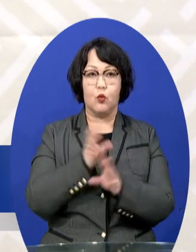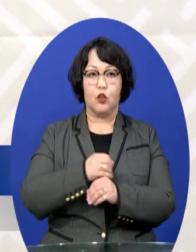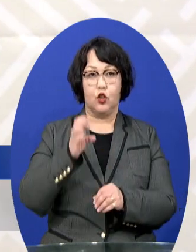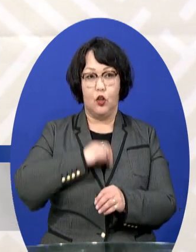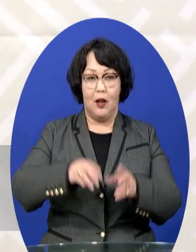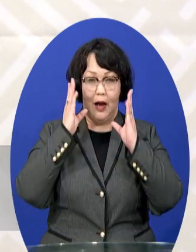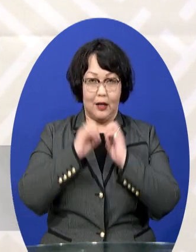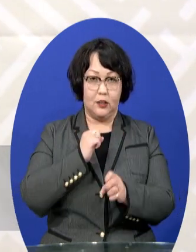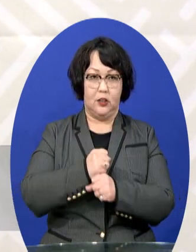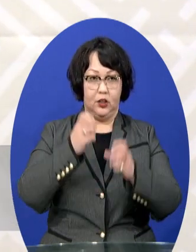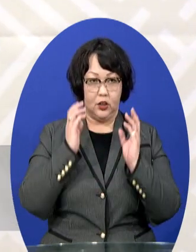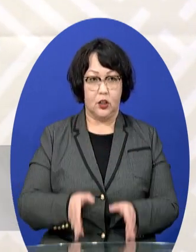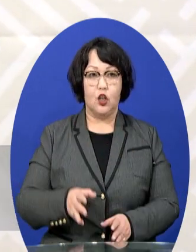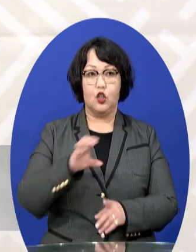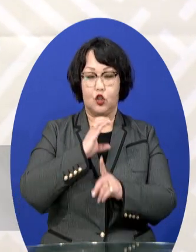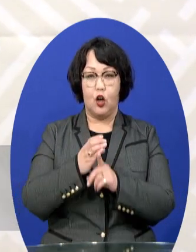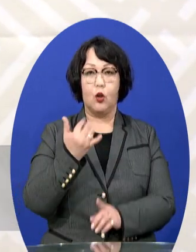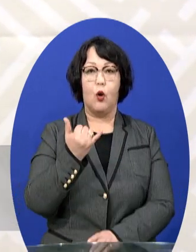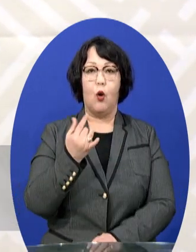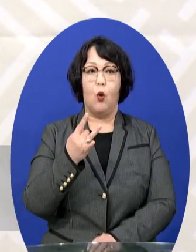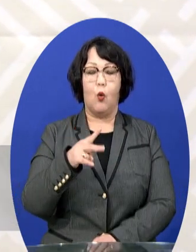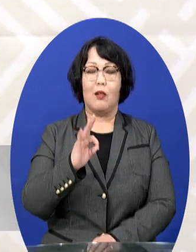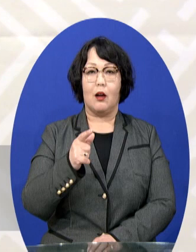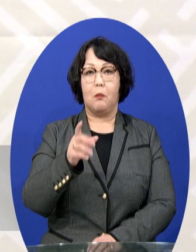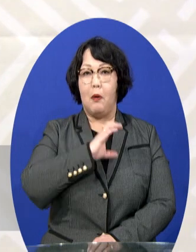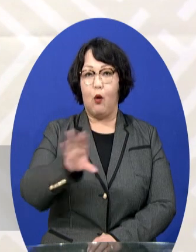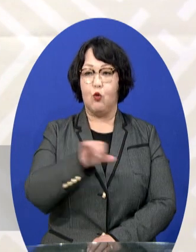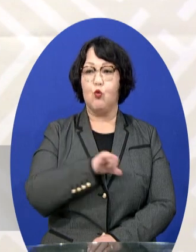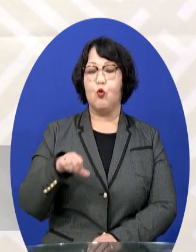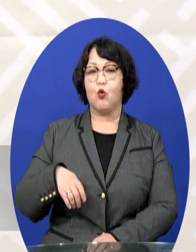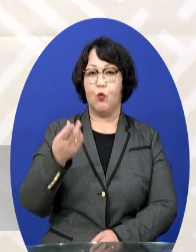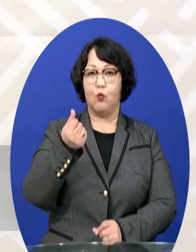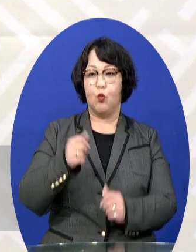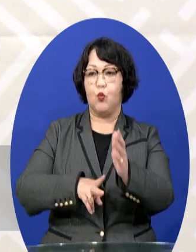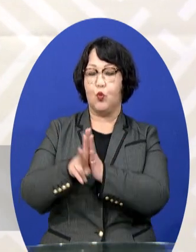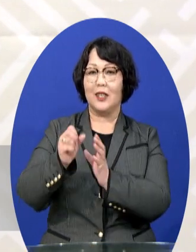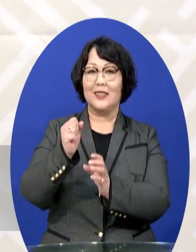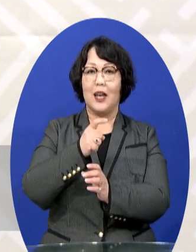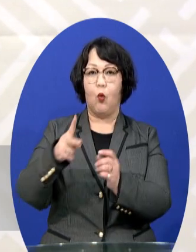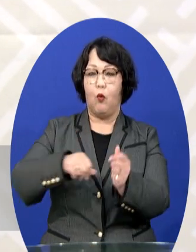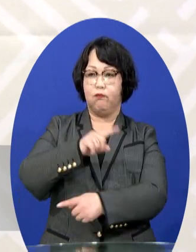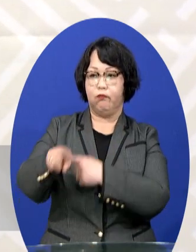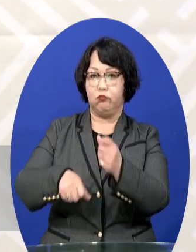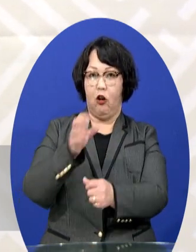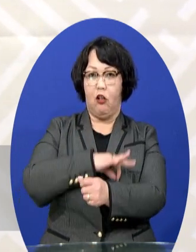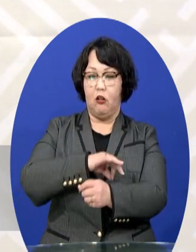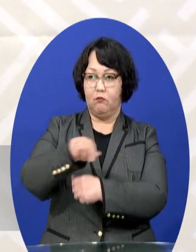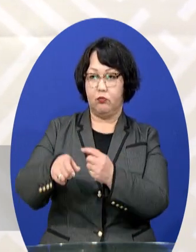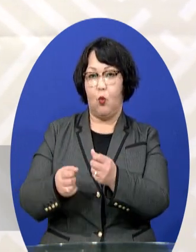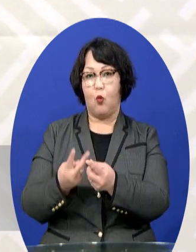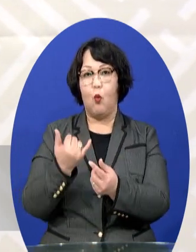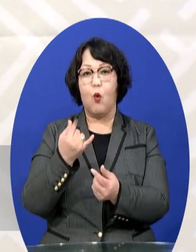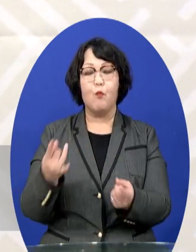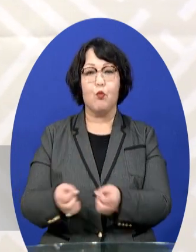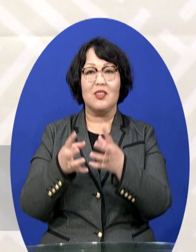шийдсэн байж байгаа. Ер нь бол соёл урлагийн байгууллагууд бол өөрөө өөрийгөө санхүүжүүлдэг тийм ээ. Одоо ямар нэгэн байдлаар орсон орлогоороо одоо бас уран бүтээлээ хийх юм болцоо нөхцлүүд